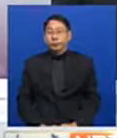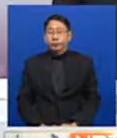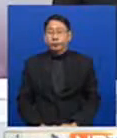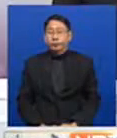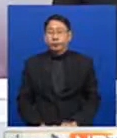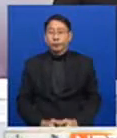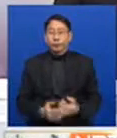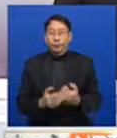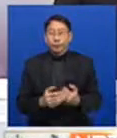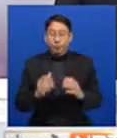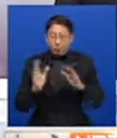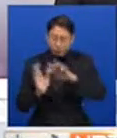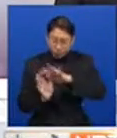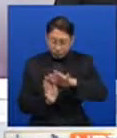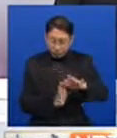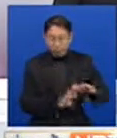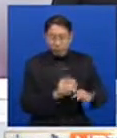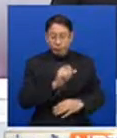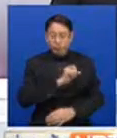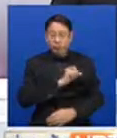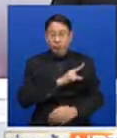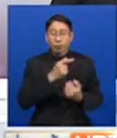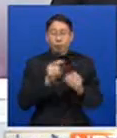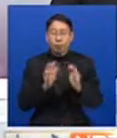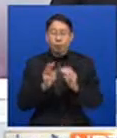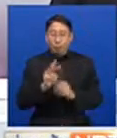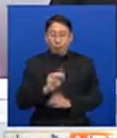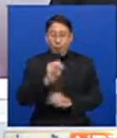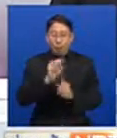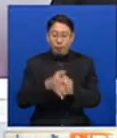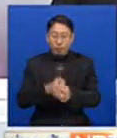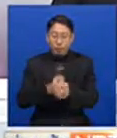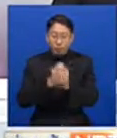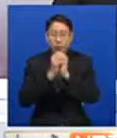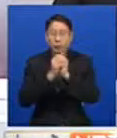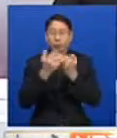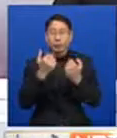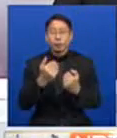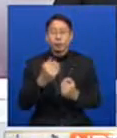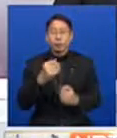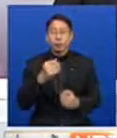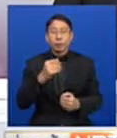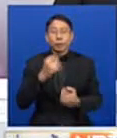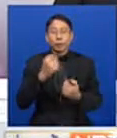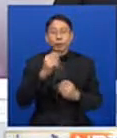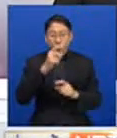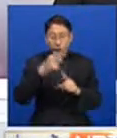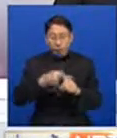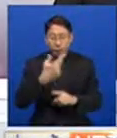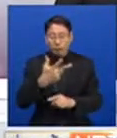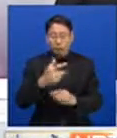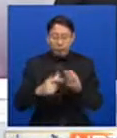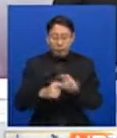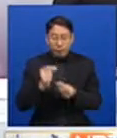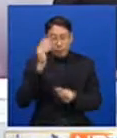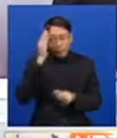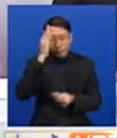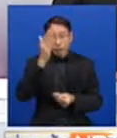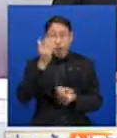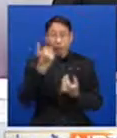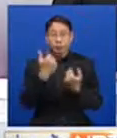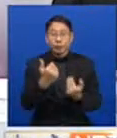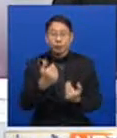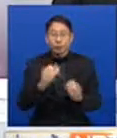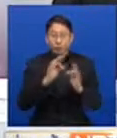ยังอยู่ในเรื่องของศาสนานะคะเข้าใกล้วันพระใหญ่วันขึ้น 15ค่ำเดือน 3นะคะวันมาฆบูชาอาทิตย์หน้าแล้วนะคะซึ่ง